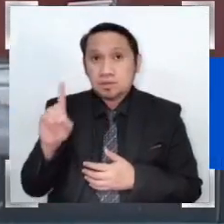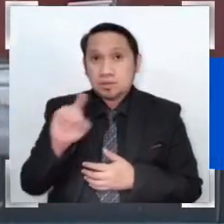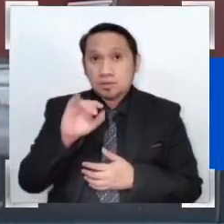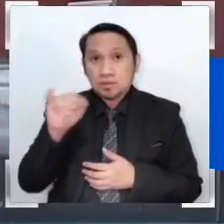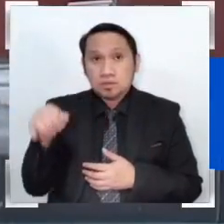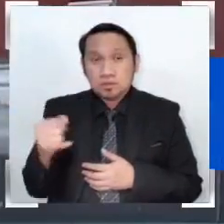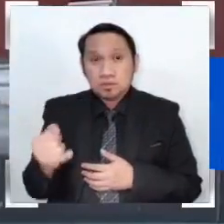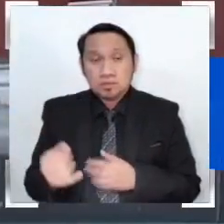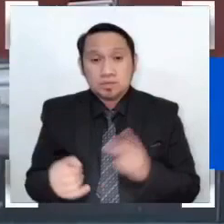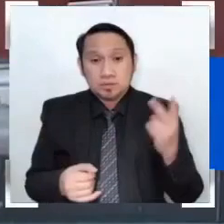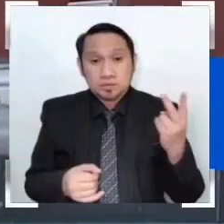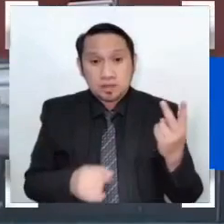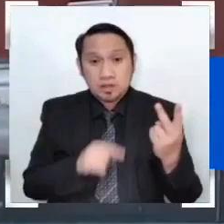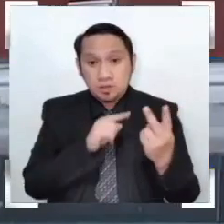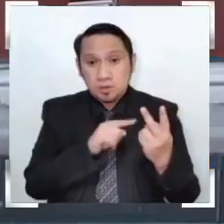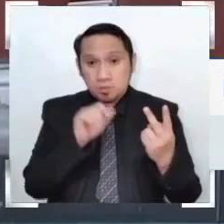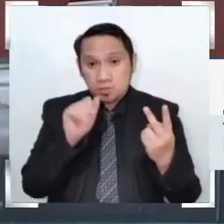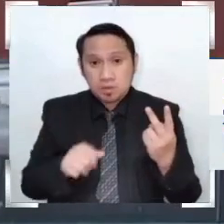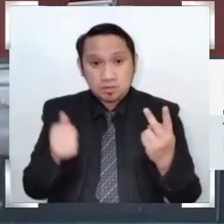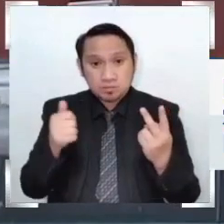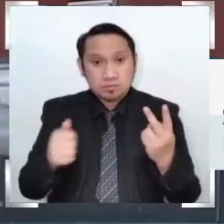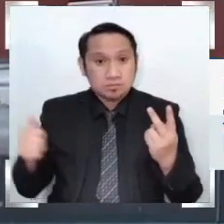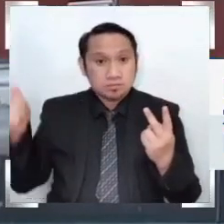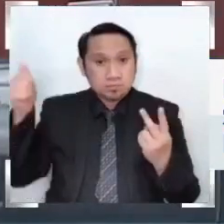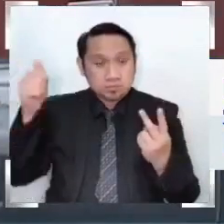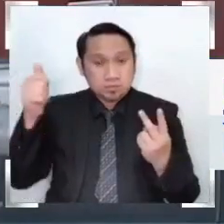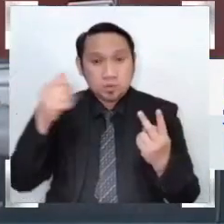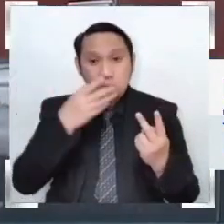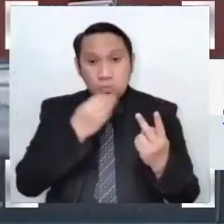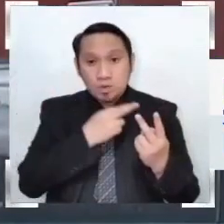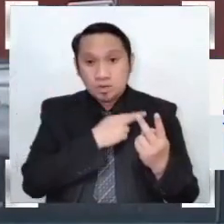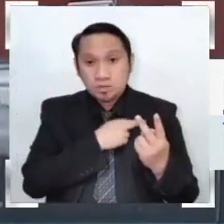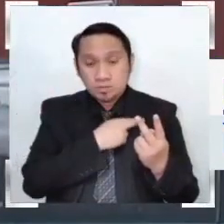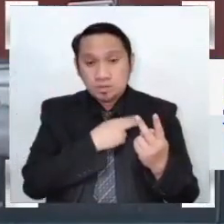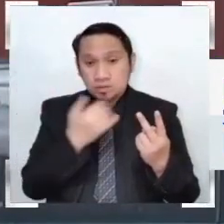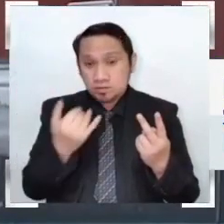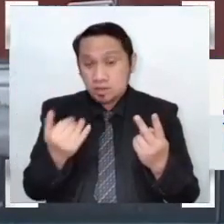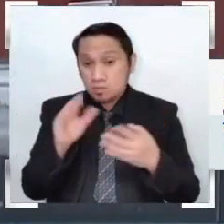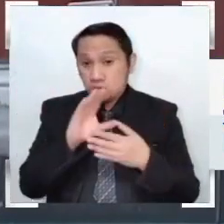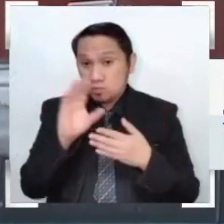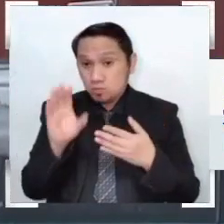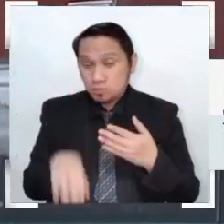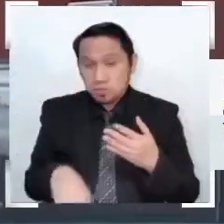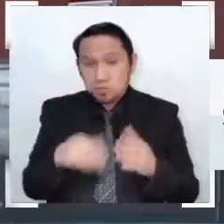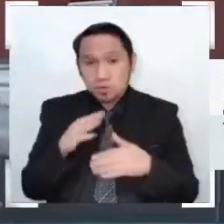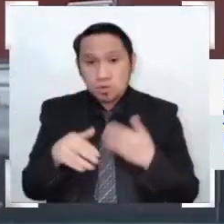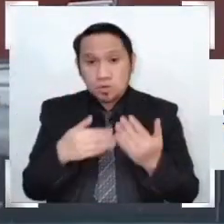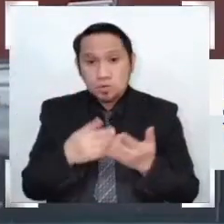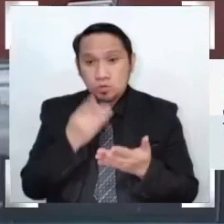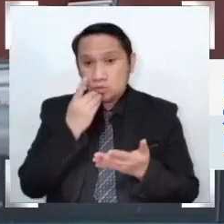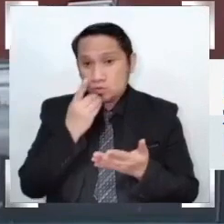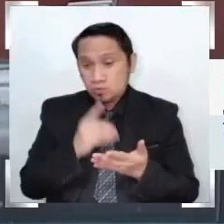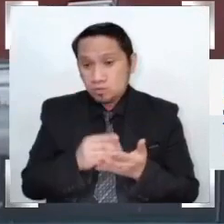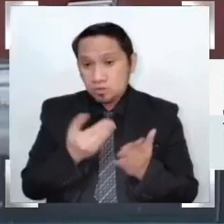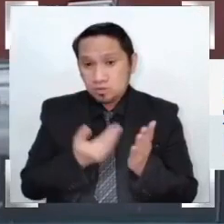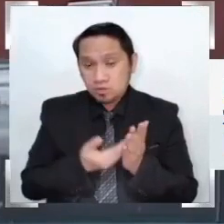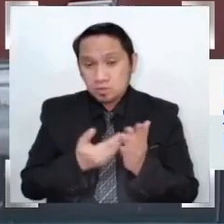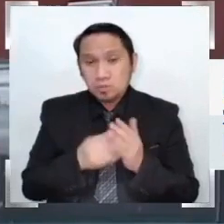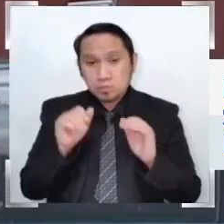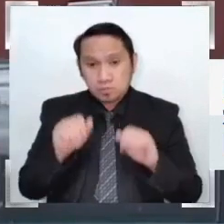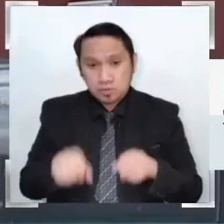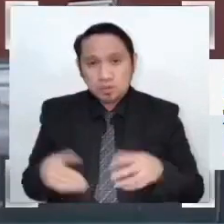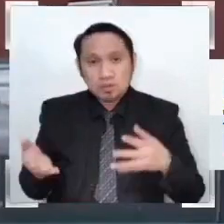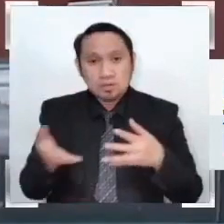ang posibleng mastermind sa krimen. Sa oras na makompleto ang mga dokumento at ebidensya, ay posibleng mag-aayon na ng karagdagang reklamo ang PNP